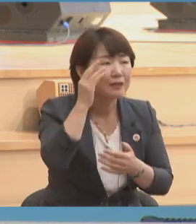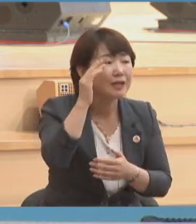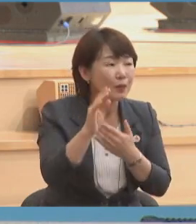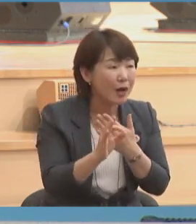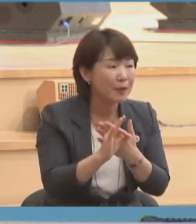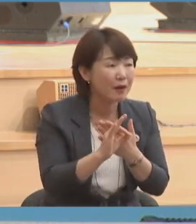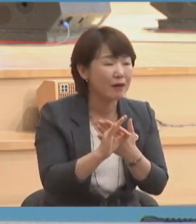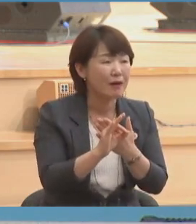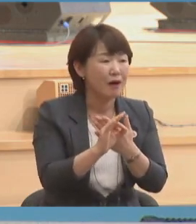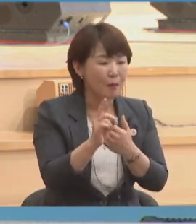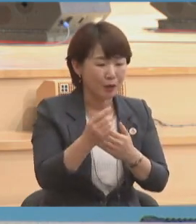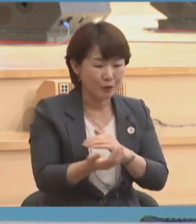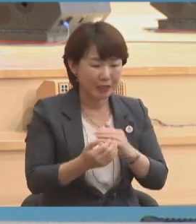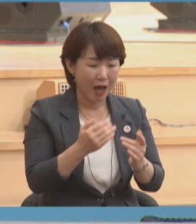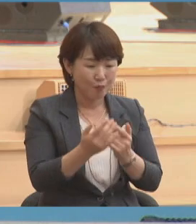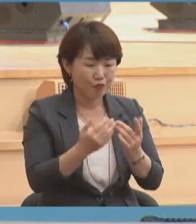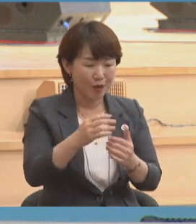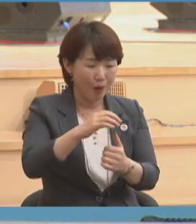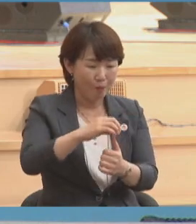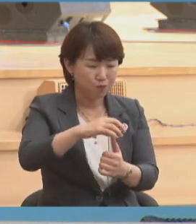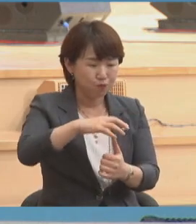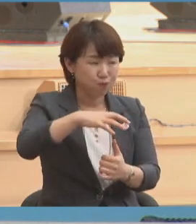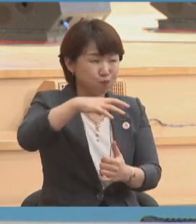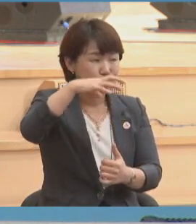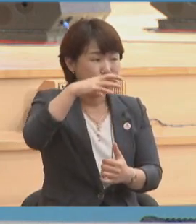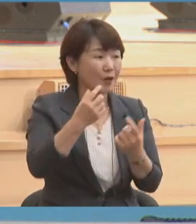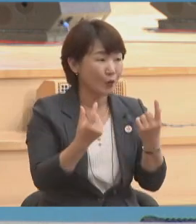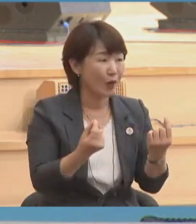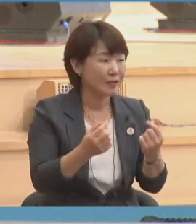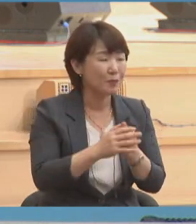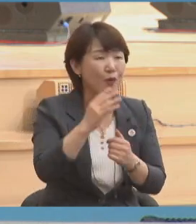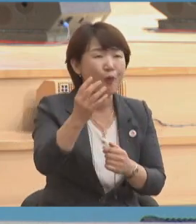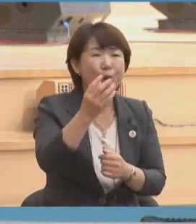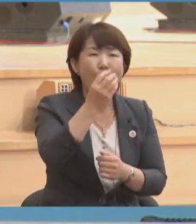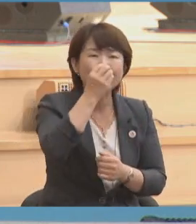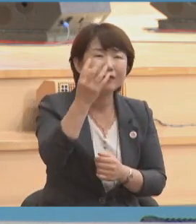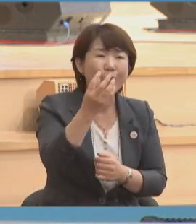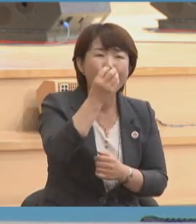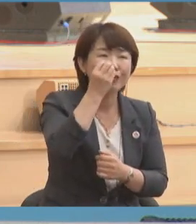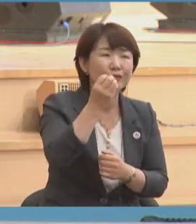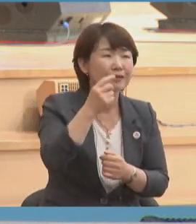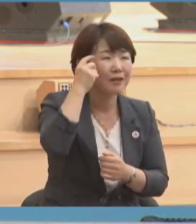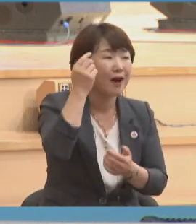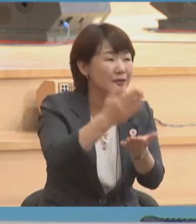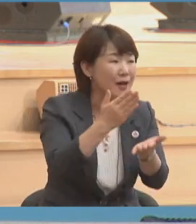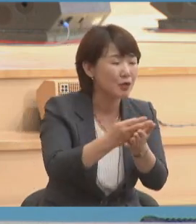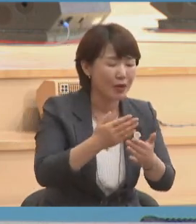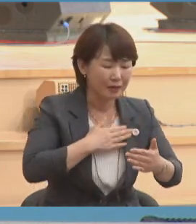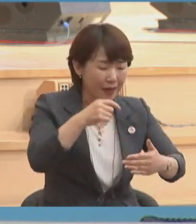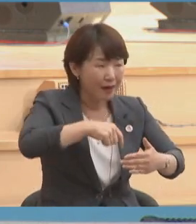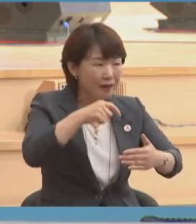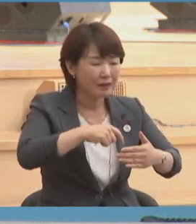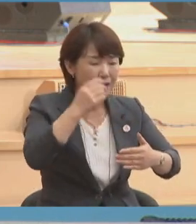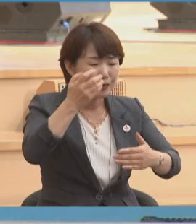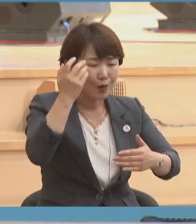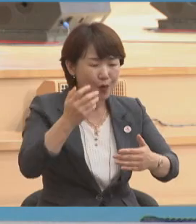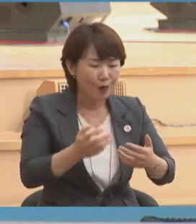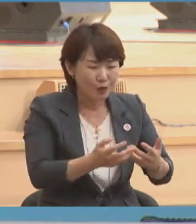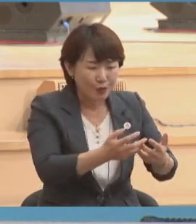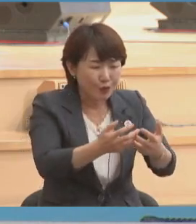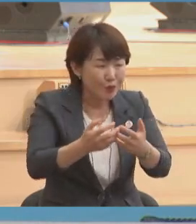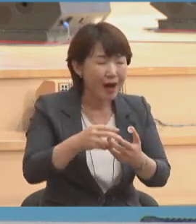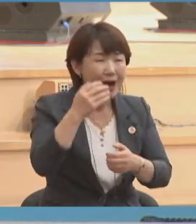아까 얘기했잖아요. 빵빵하게 채운다. 너무 막 홀리하게 생각할 필요 없이 우리 속에 성령으로, 하나님의